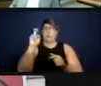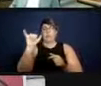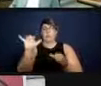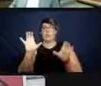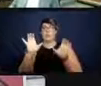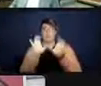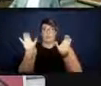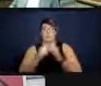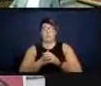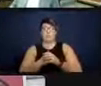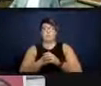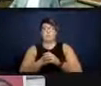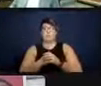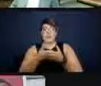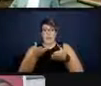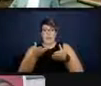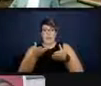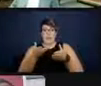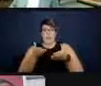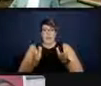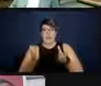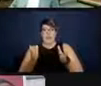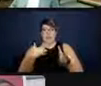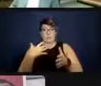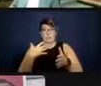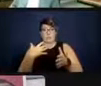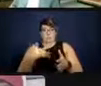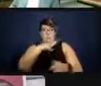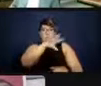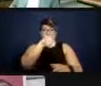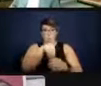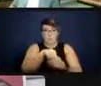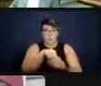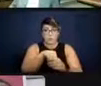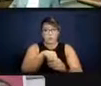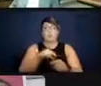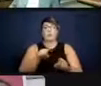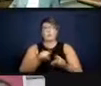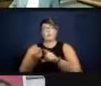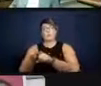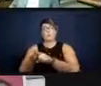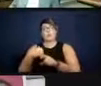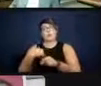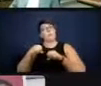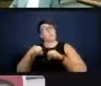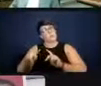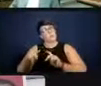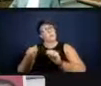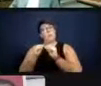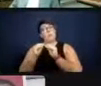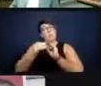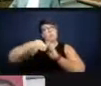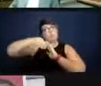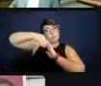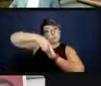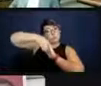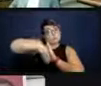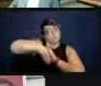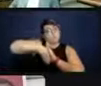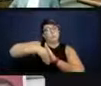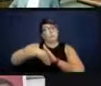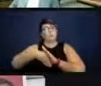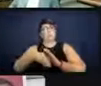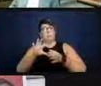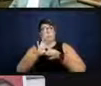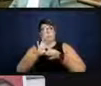الشهادات الصناعية التي يحصلون عليها أو شهادات العمل التي يحصلون عليها، وهذا يسمح أيضا للطلاب بالنمو، وأيضا يعطينا